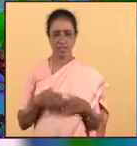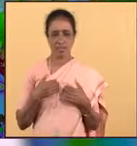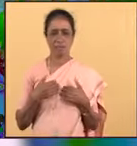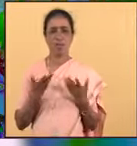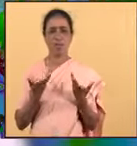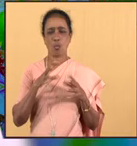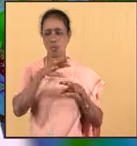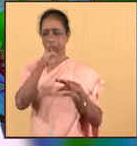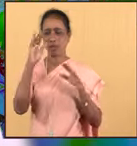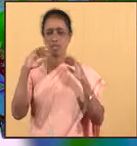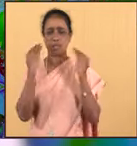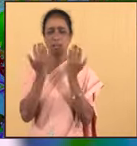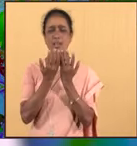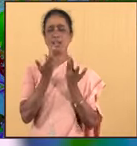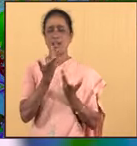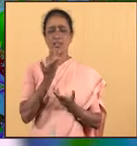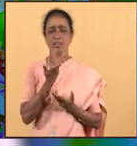நாம் எந்த நாட்டில் வசிக்கிறோம்பா?